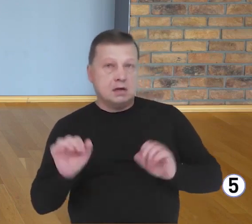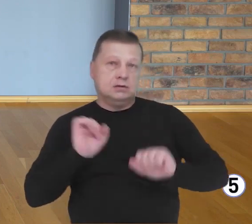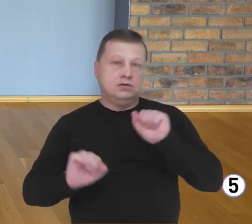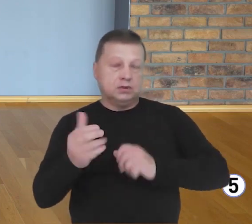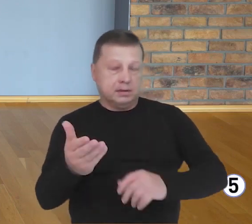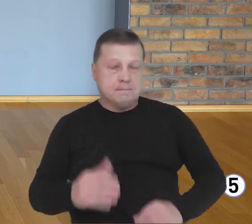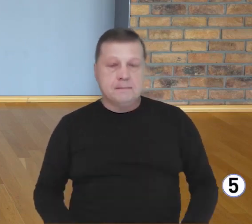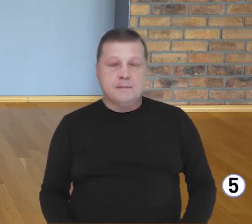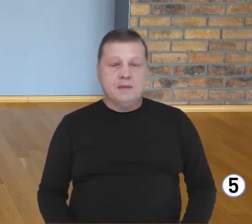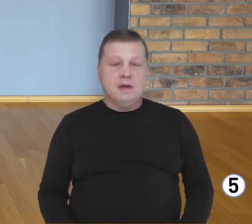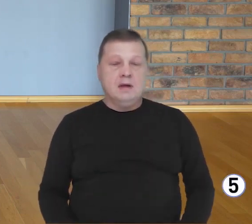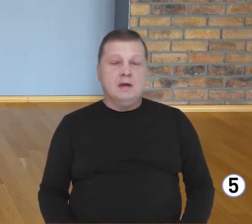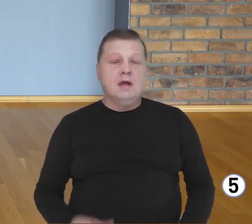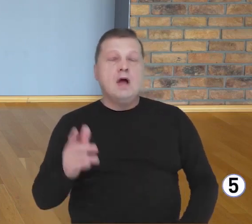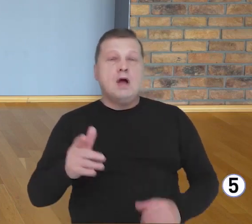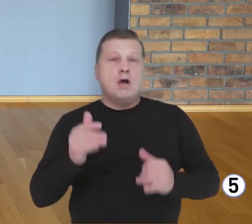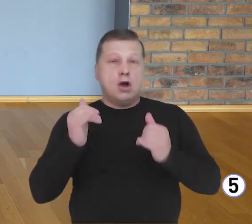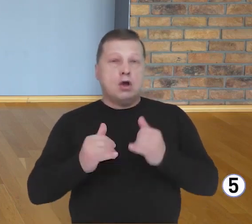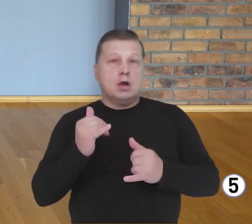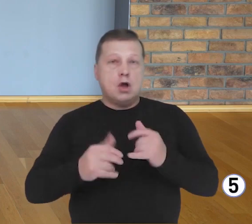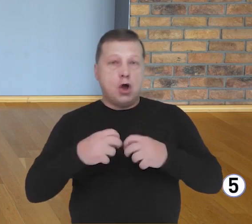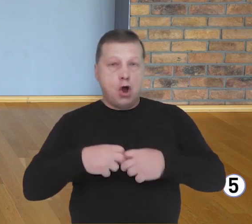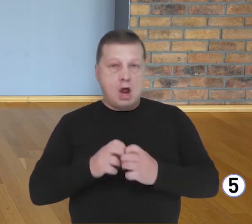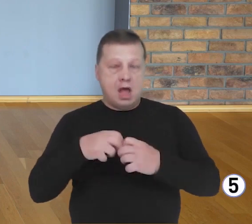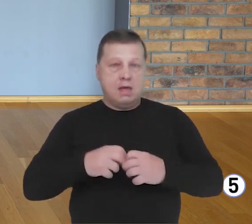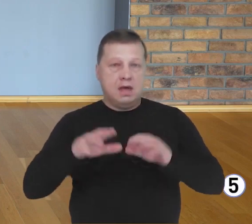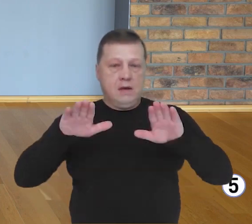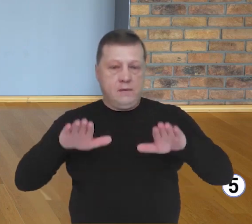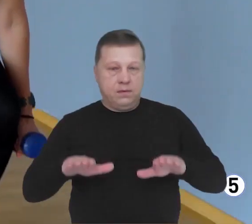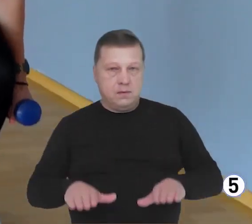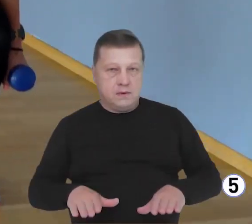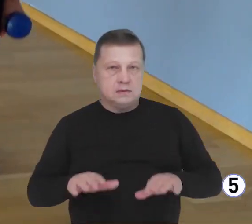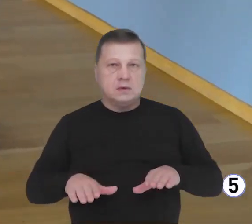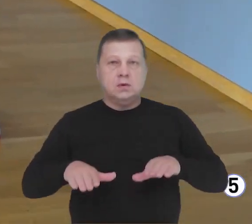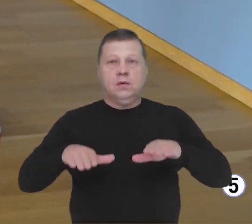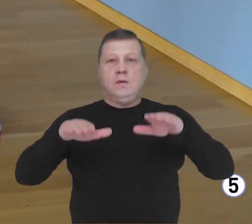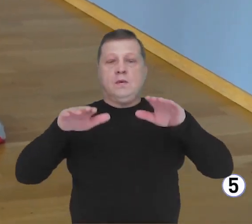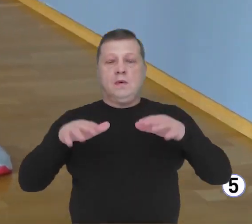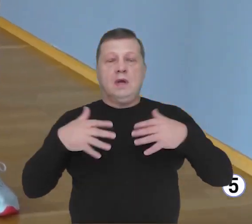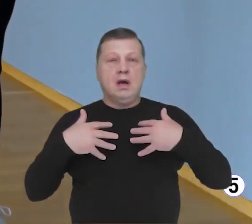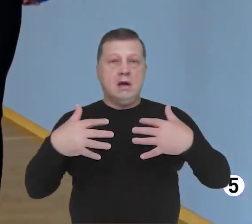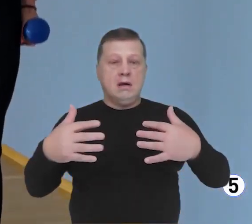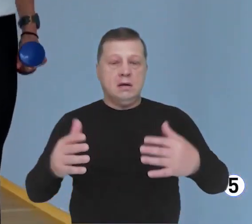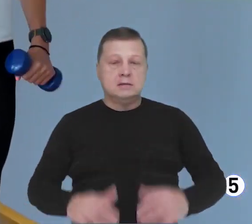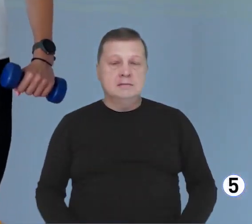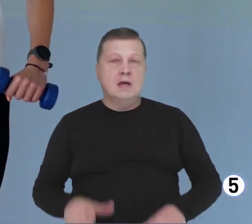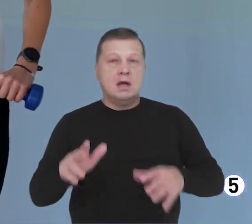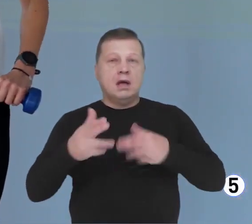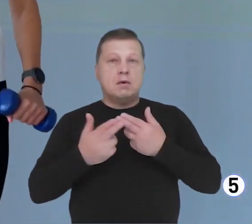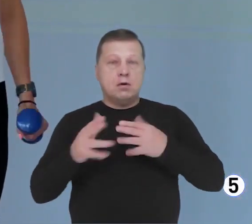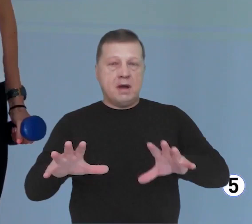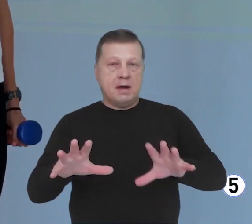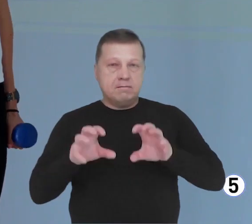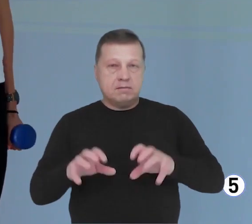czas wykonać ćwiczenie. Musicie ugiąć kolana i biodra. Schodzimy w dół i w górę. Wydech.